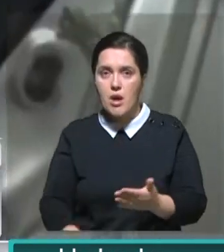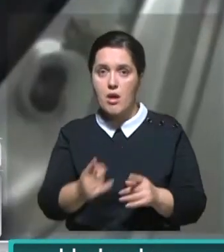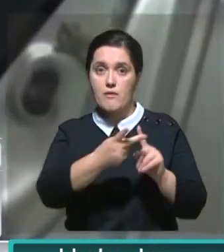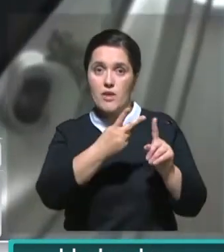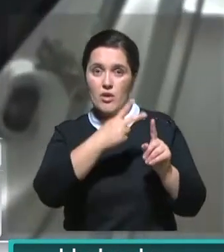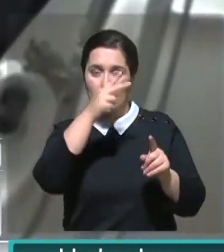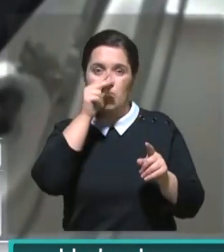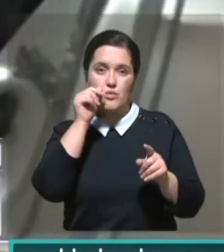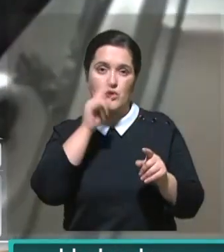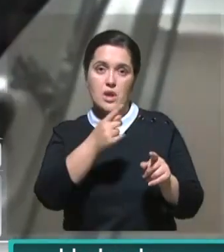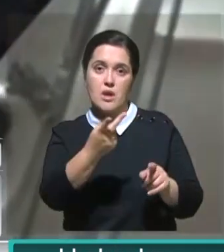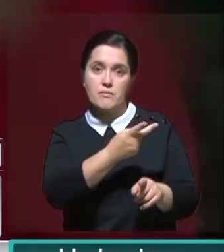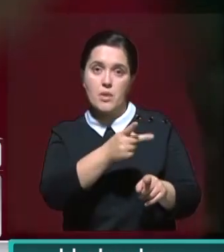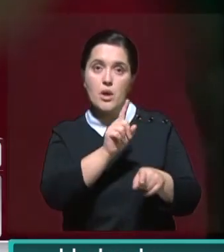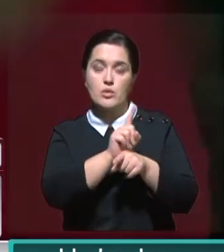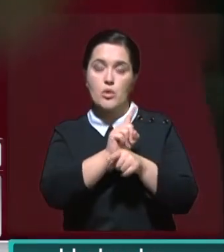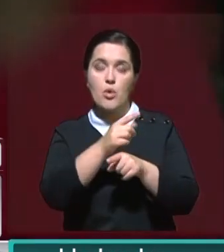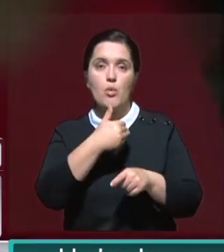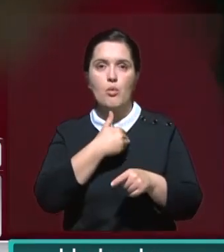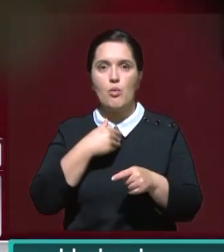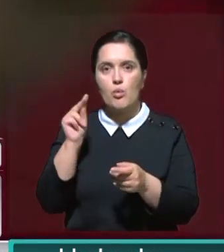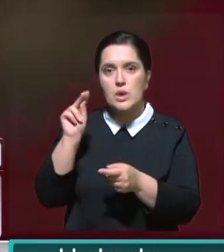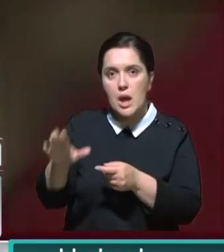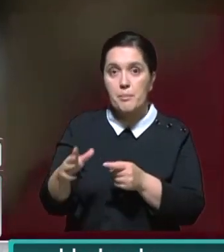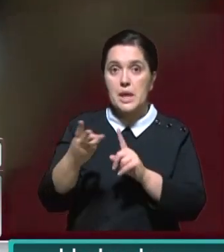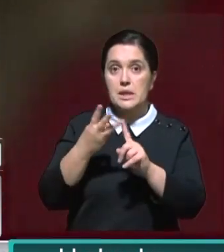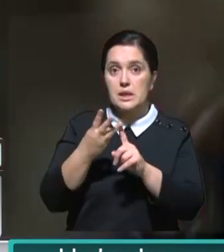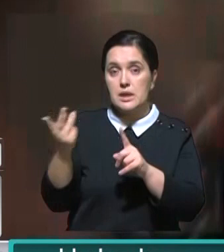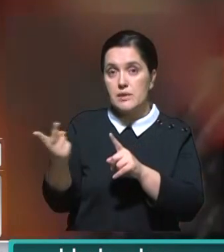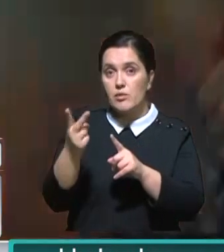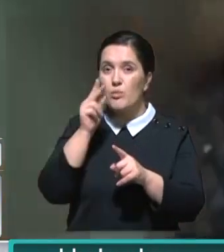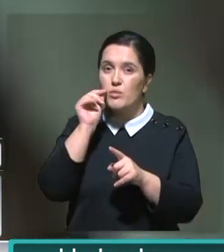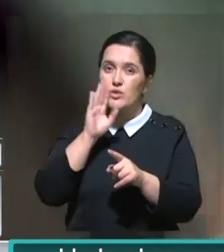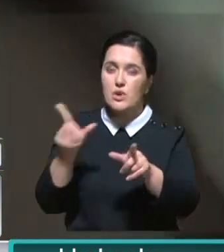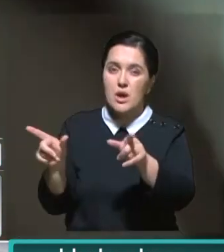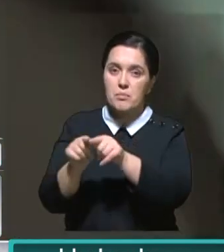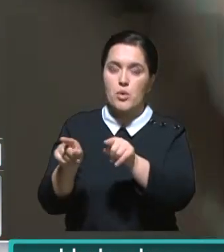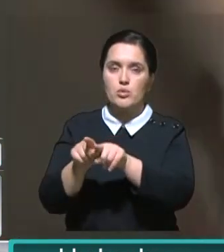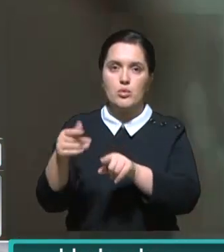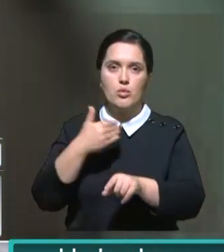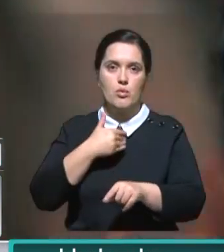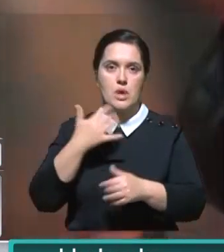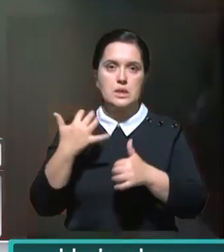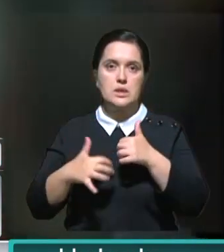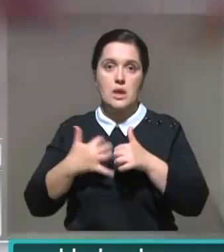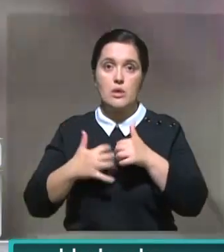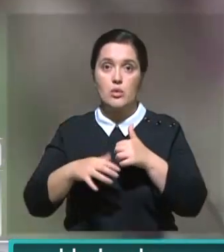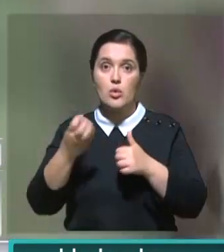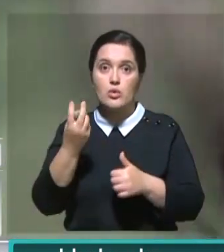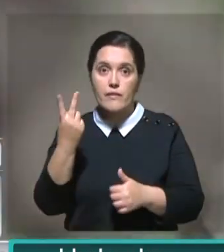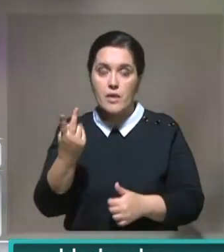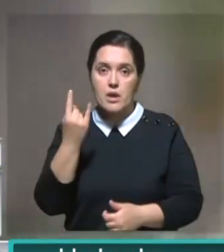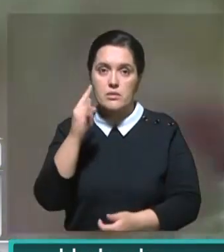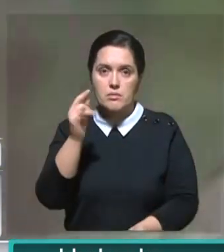ребенка. Третья и еще один фигурант – это уже посредники сделки. В момент задержания у них на руках находились еще 2 малышей,